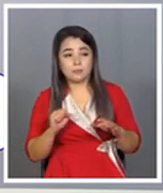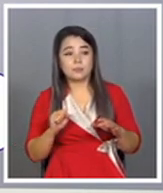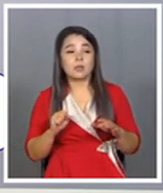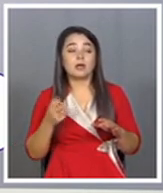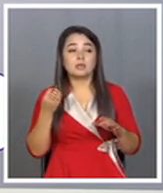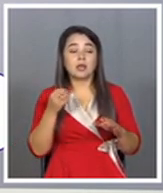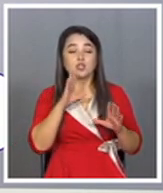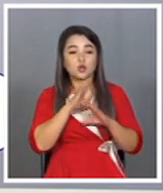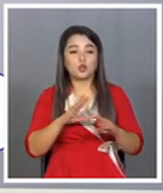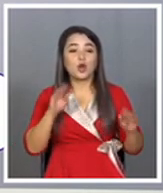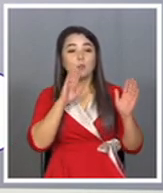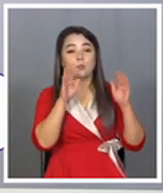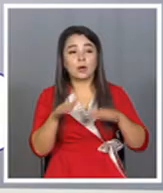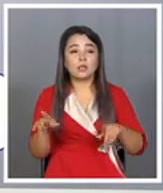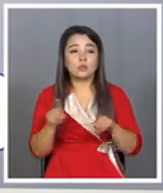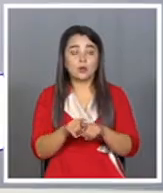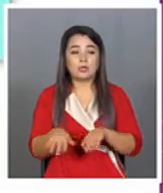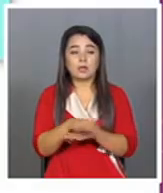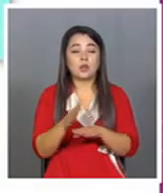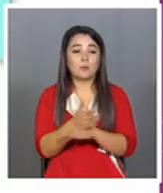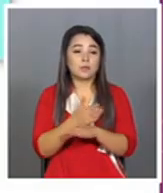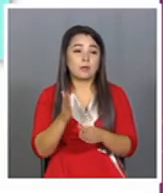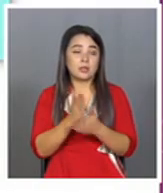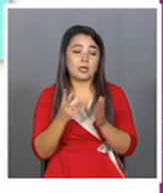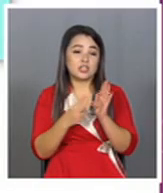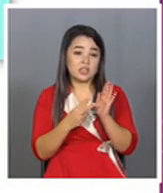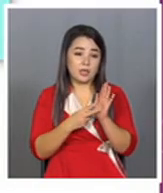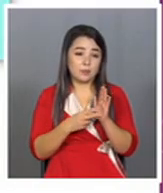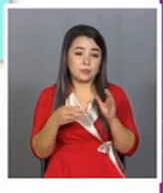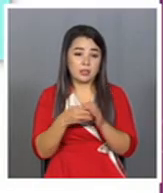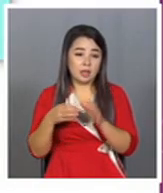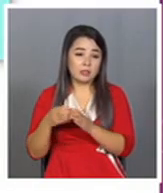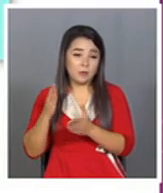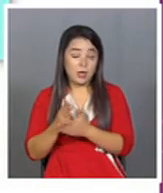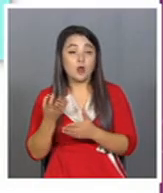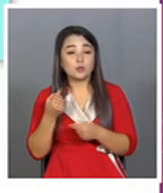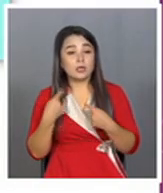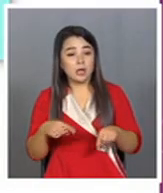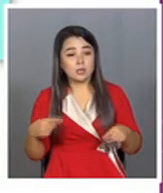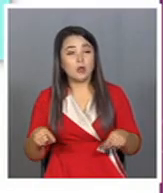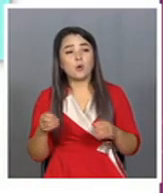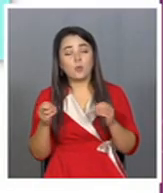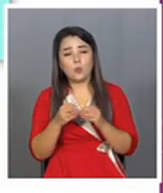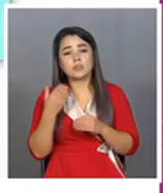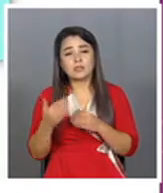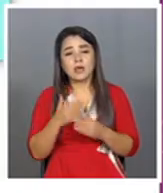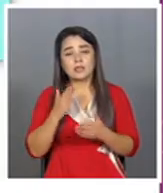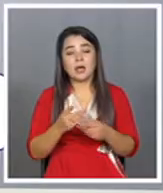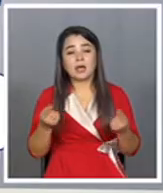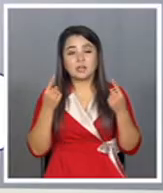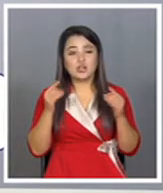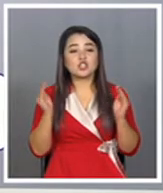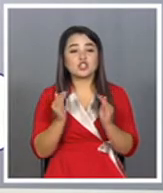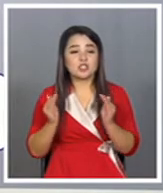және Тынық мұхит тақтасы. Және сонымен қатар, одан да басқа ондаған ірі